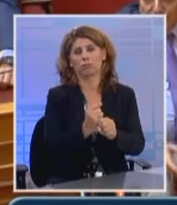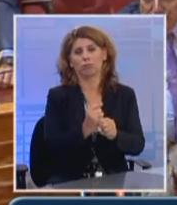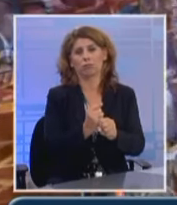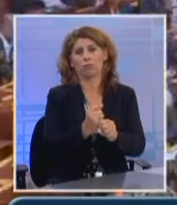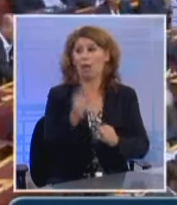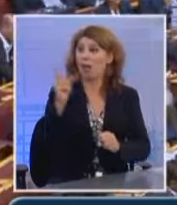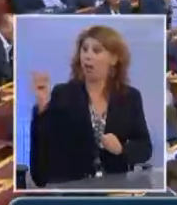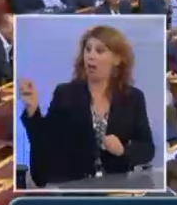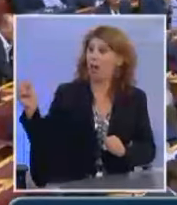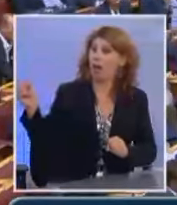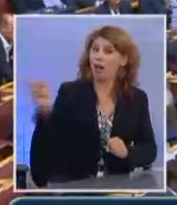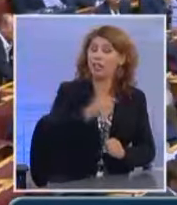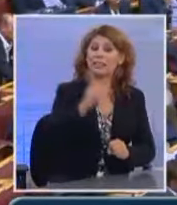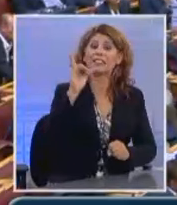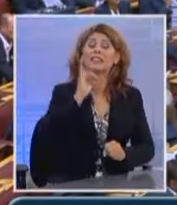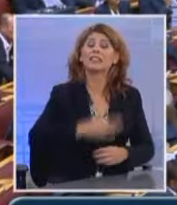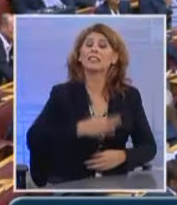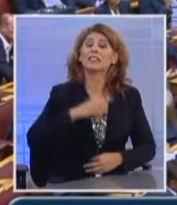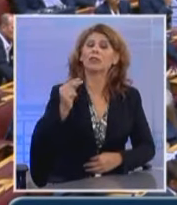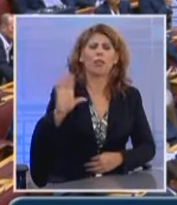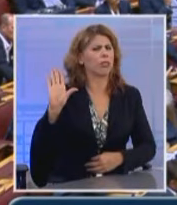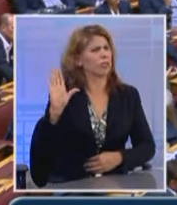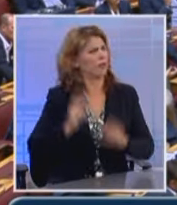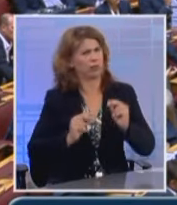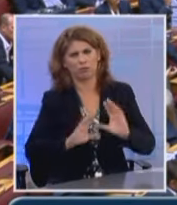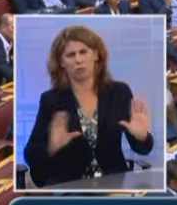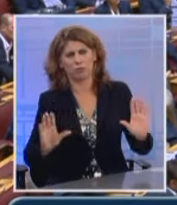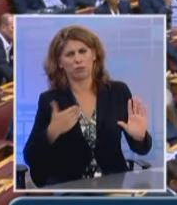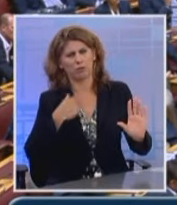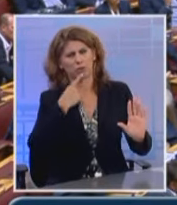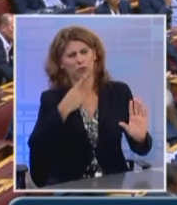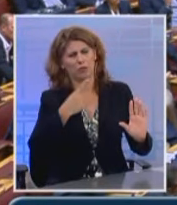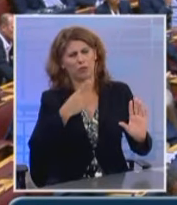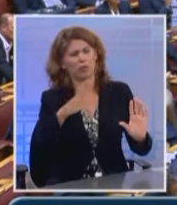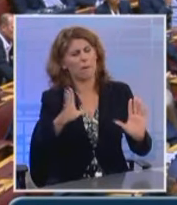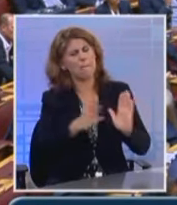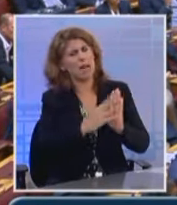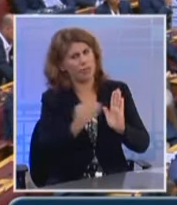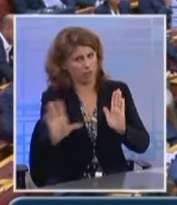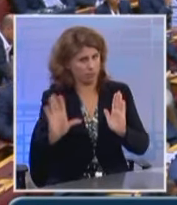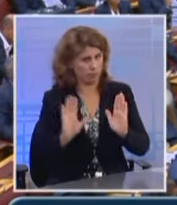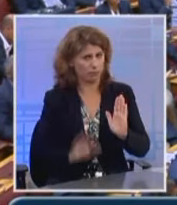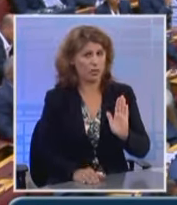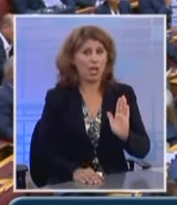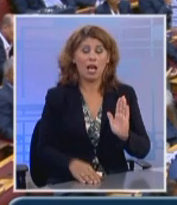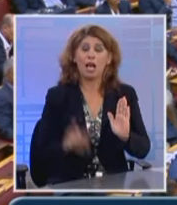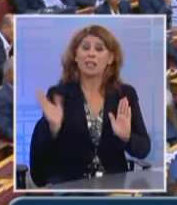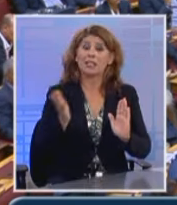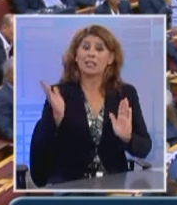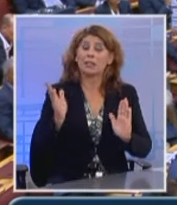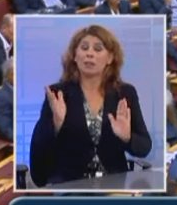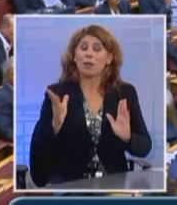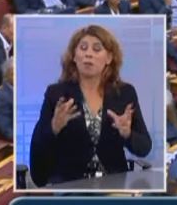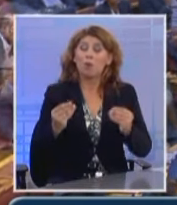Εσείς κύριοι βουλευτές, κύριοι και κύριοι που δεν έχετε πρόβλημα, μιλάω έτσι εικονικά και παραδειγματικά, σε μια κρίσιμη ανεργία